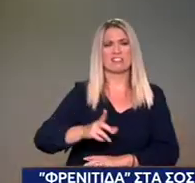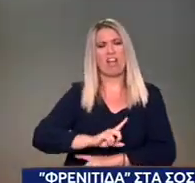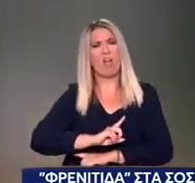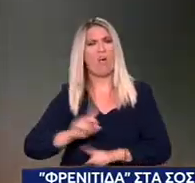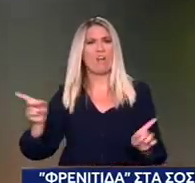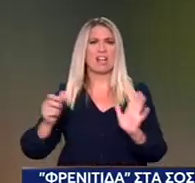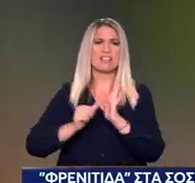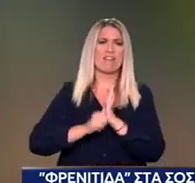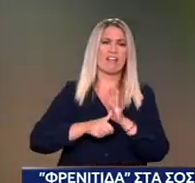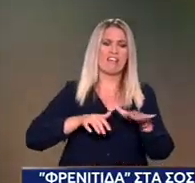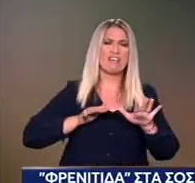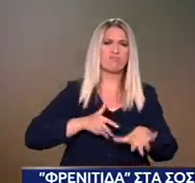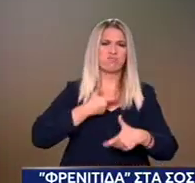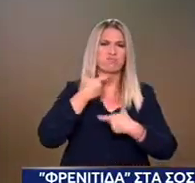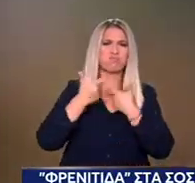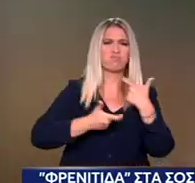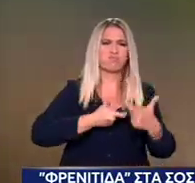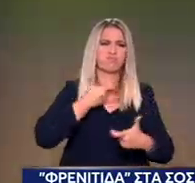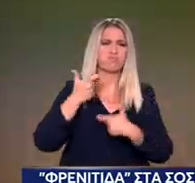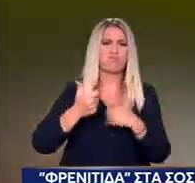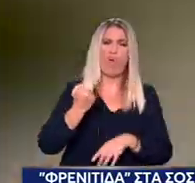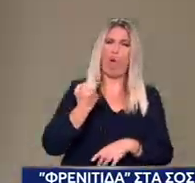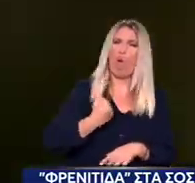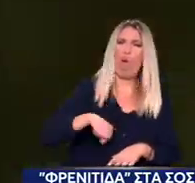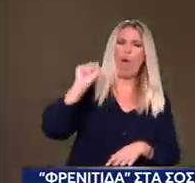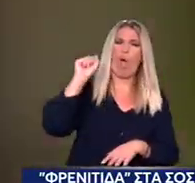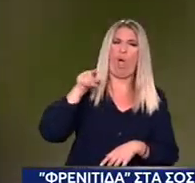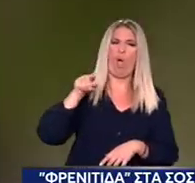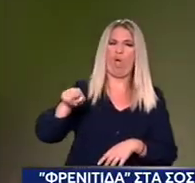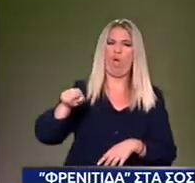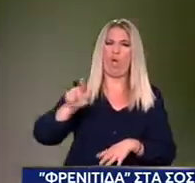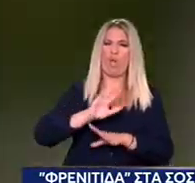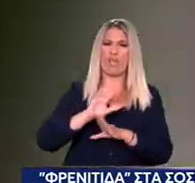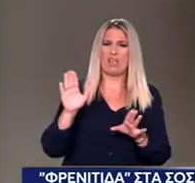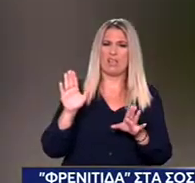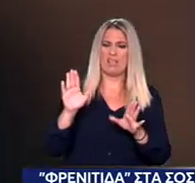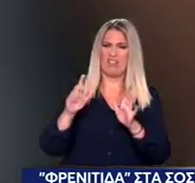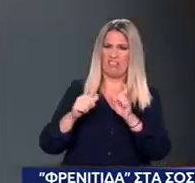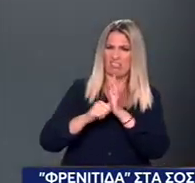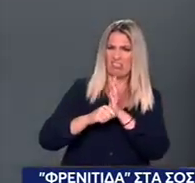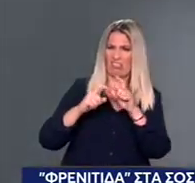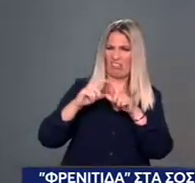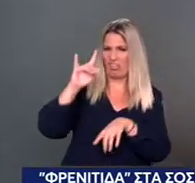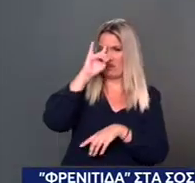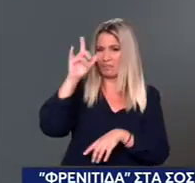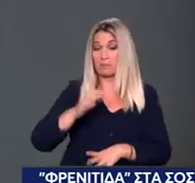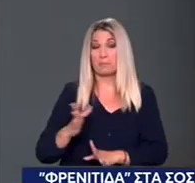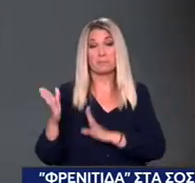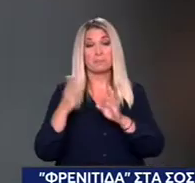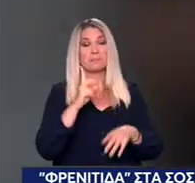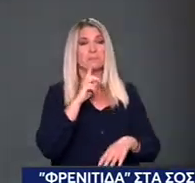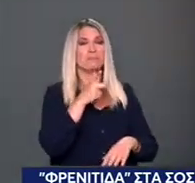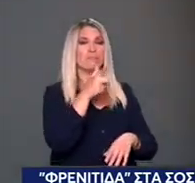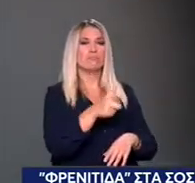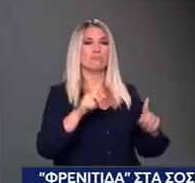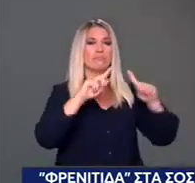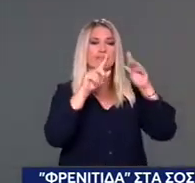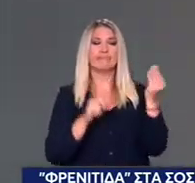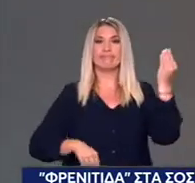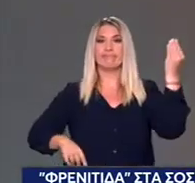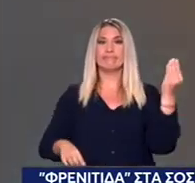του πολίτη! Όχι στην κάρτα του πολίτη! Μέχρι τις διαδηλώσεις κατά μόνας, όπως